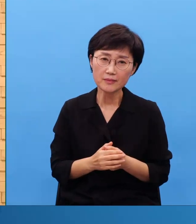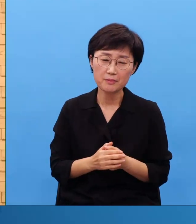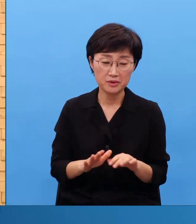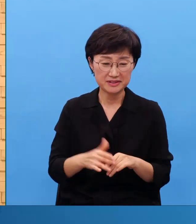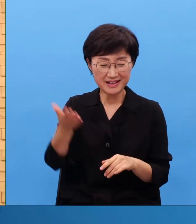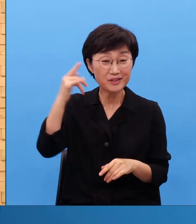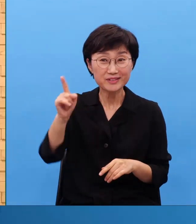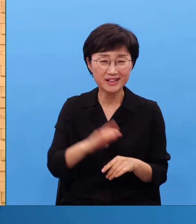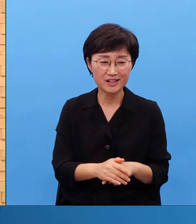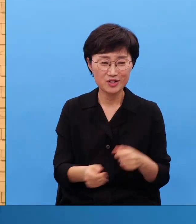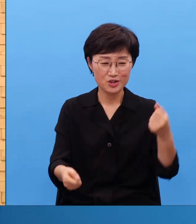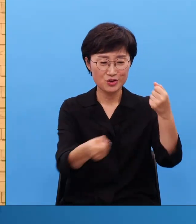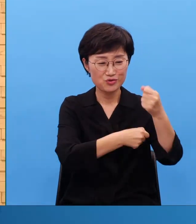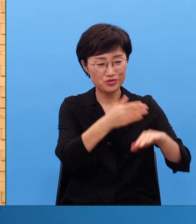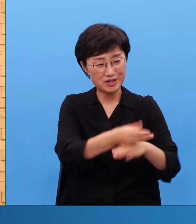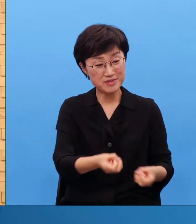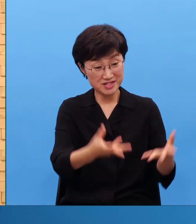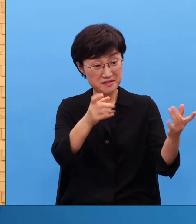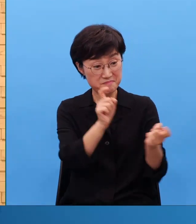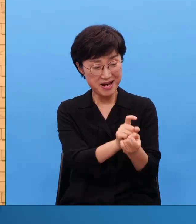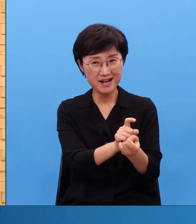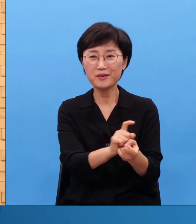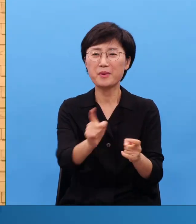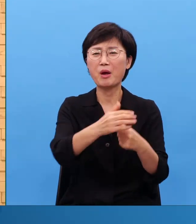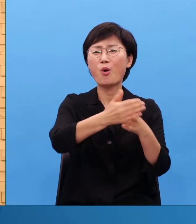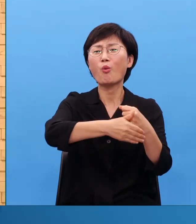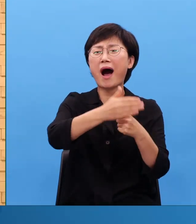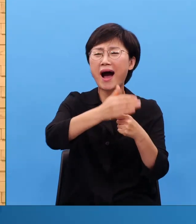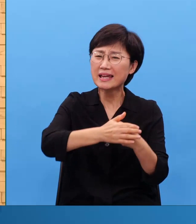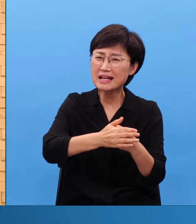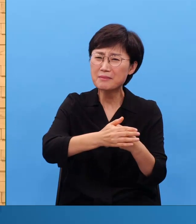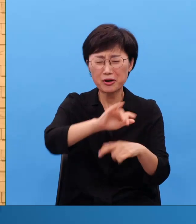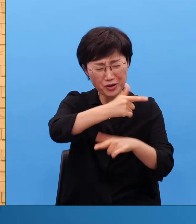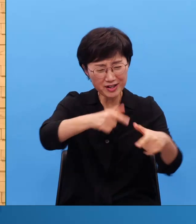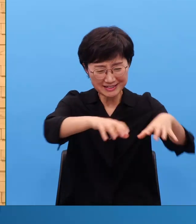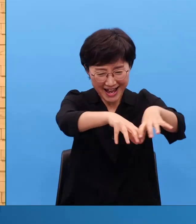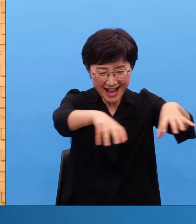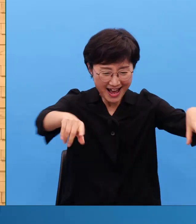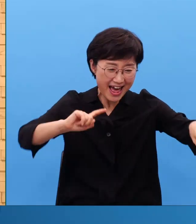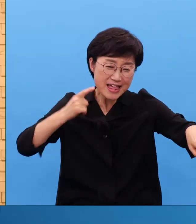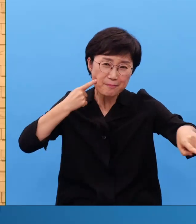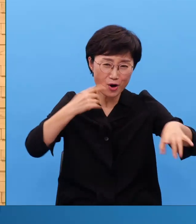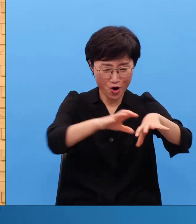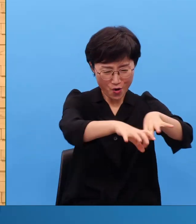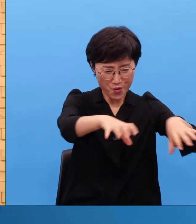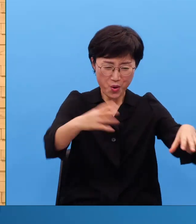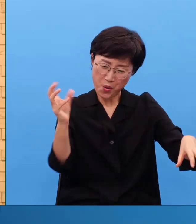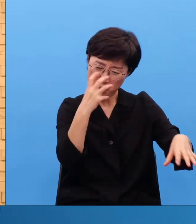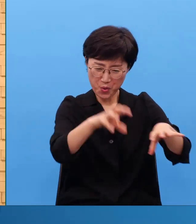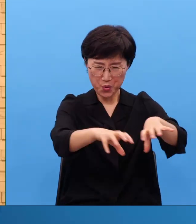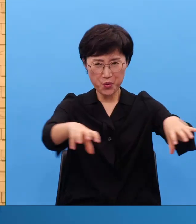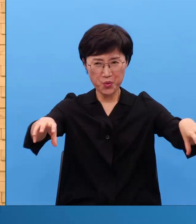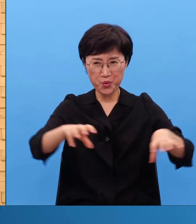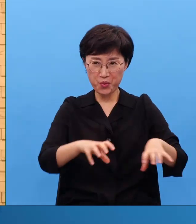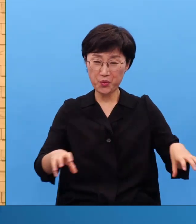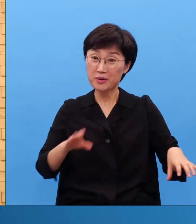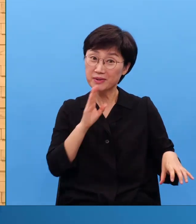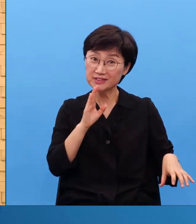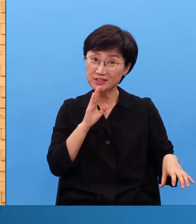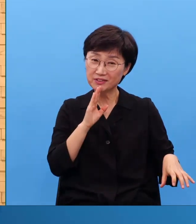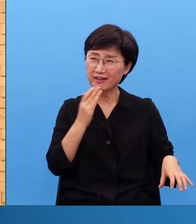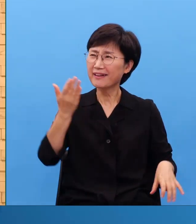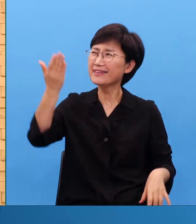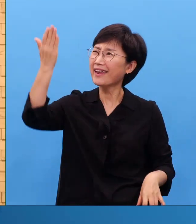넣고 막 이렇게 했죠. 나쁠 건 없어요. No, in the past we had all these fruits and vegetables appear, and that's not bad. 뭐 조상기도도